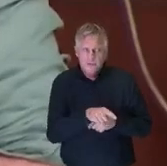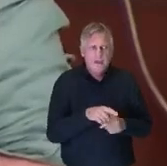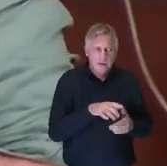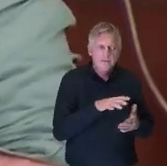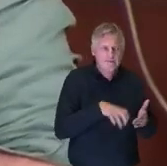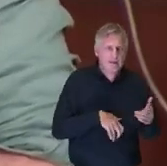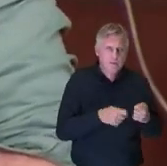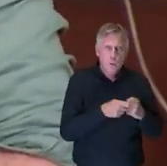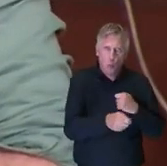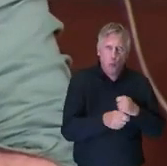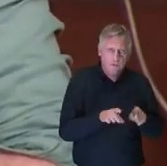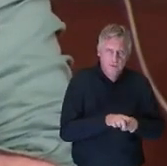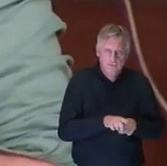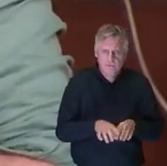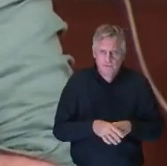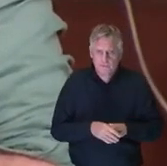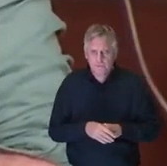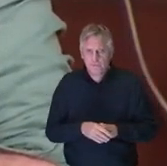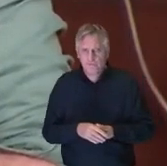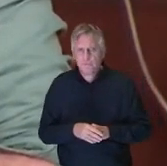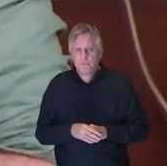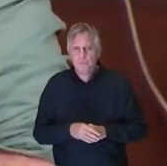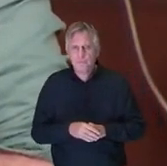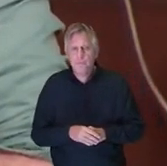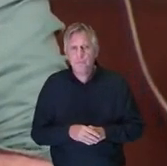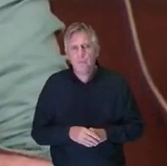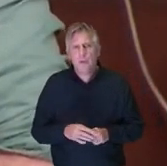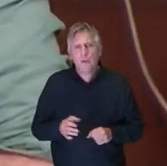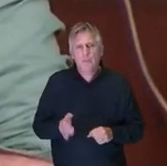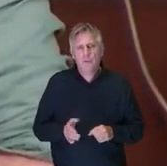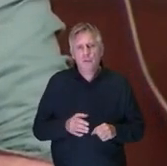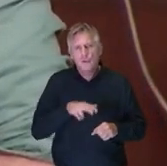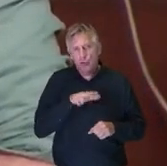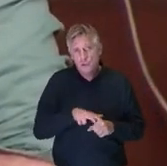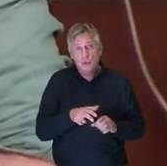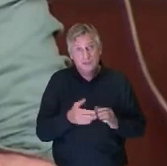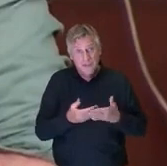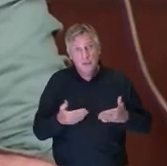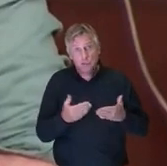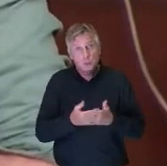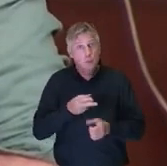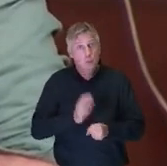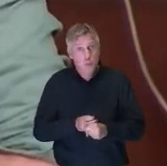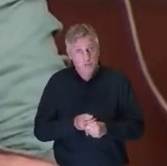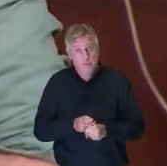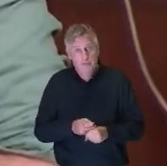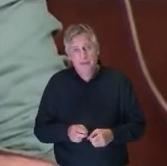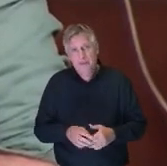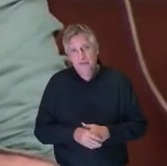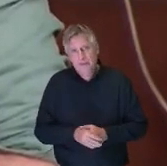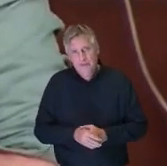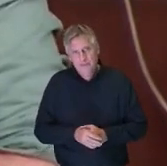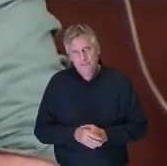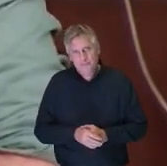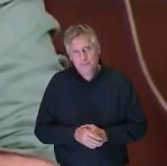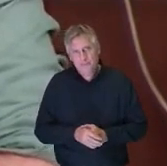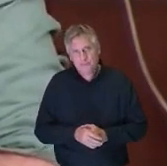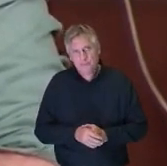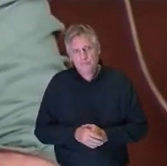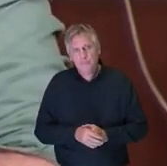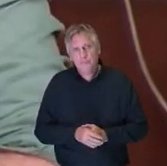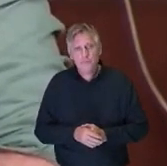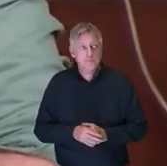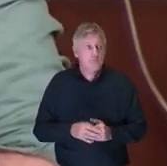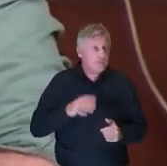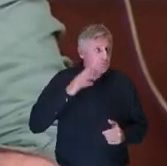Tout d'abord, rapidement, rappeler quand même que la situation du logement à Bordeaux est particulièrement tendue, hein, je vous apprends rien. On entend